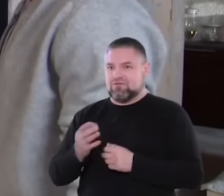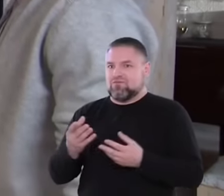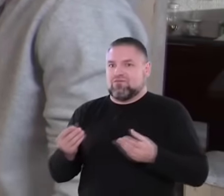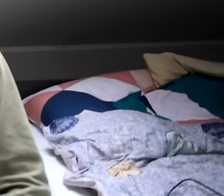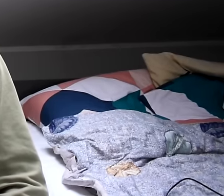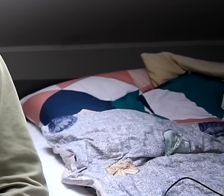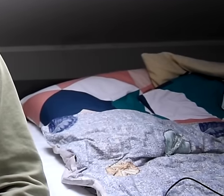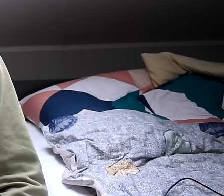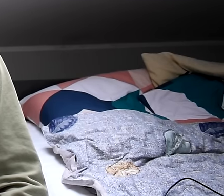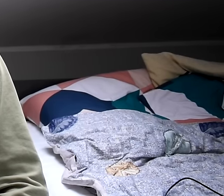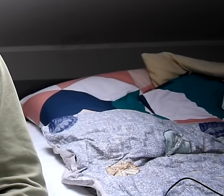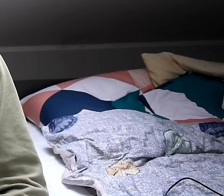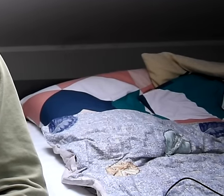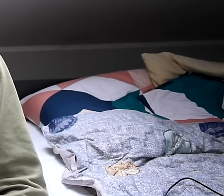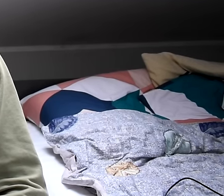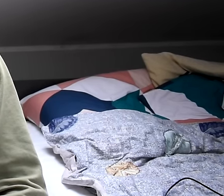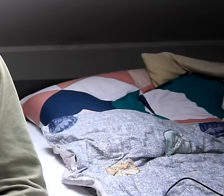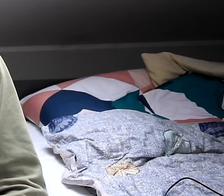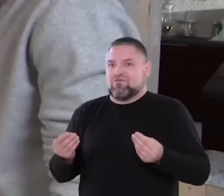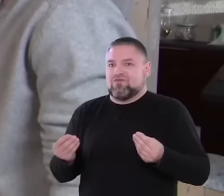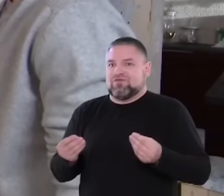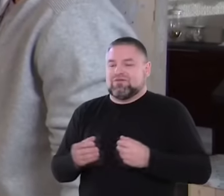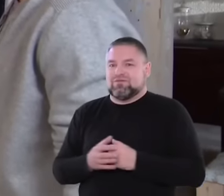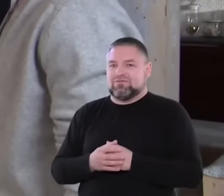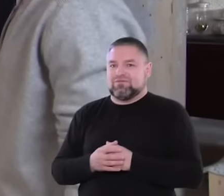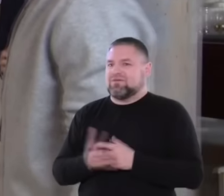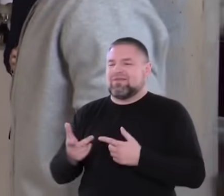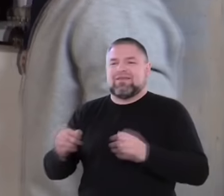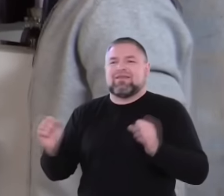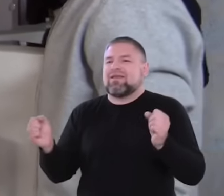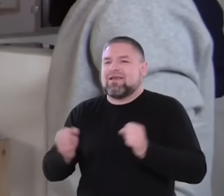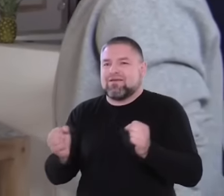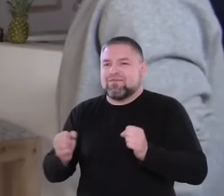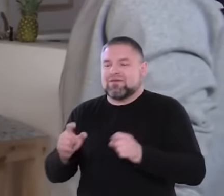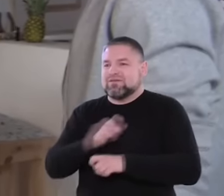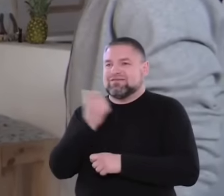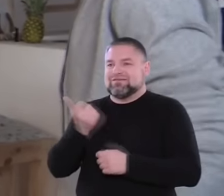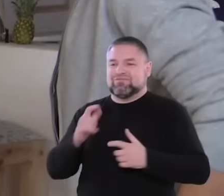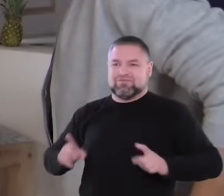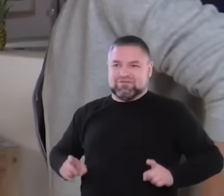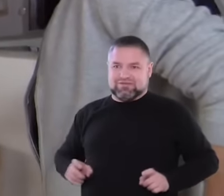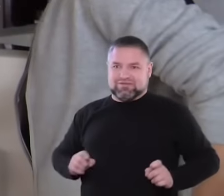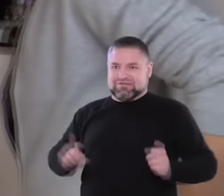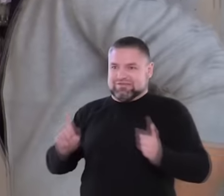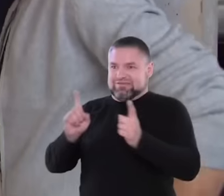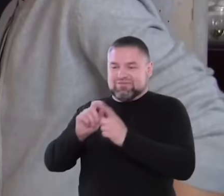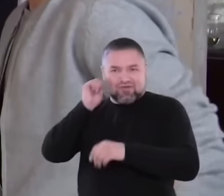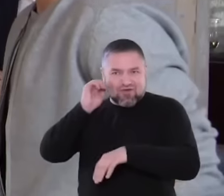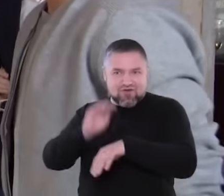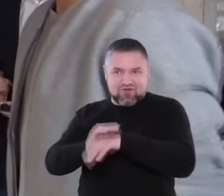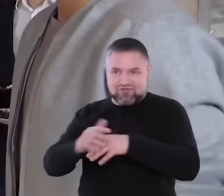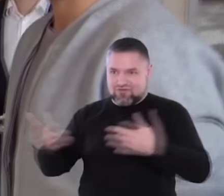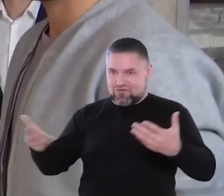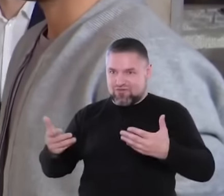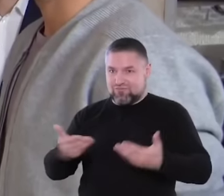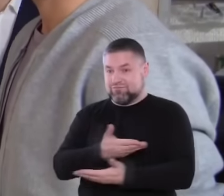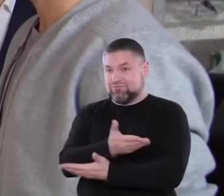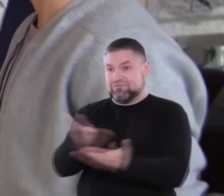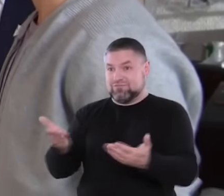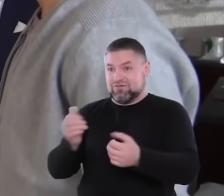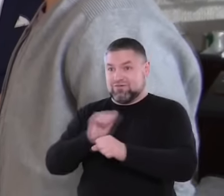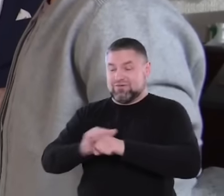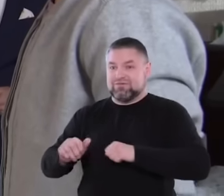ale po co? Co, wziął jakiś kredyt na nią, czy co? Nie bój się. Zawsze byłeś zazdrosny o to, że spotkam się z koleżankami z klubu. Oto